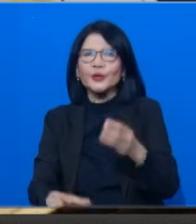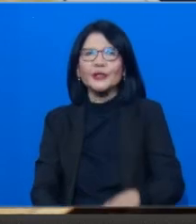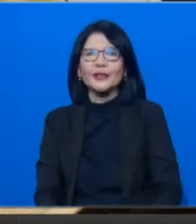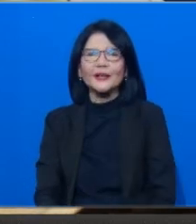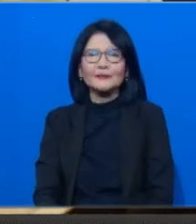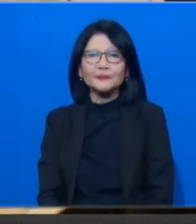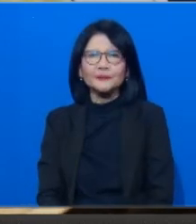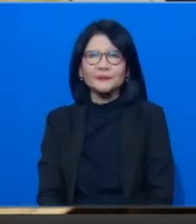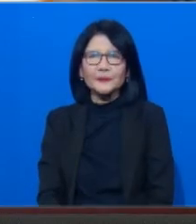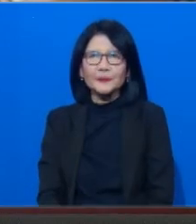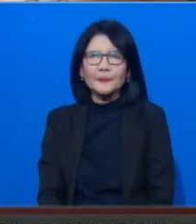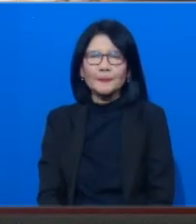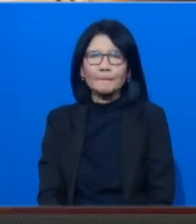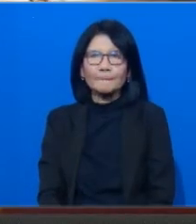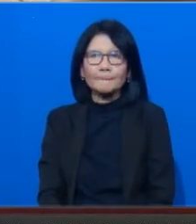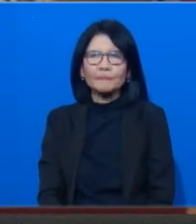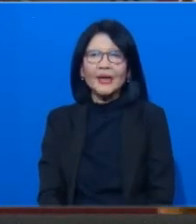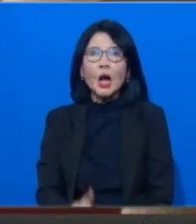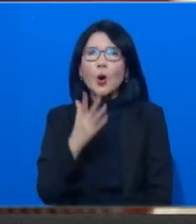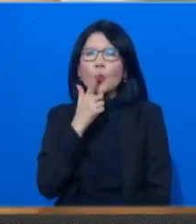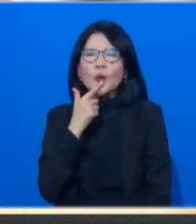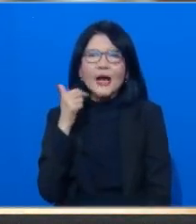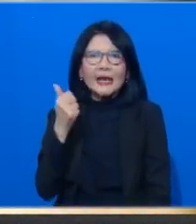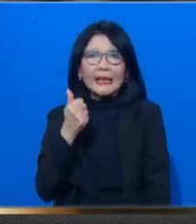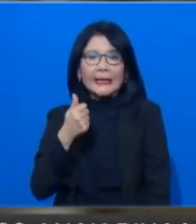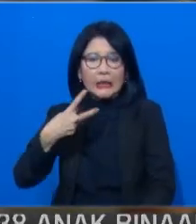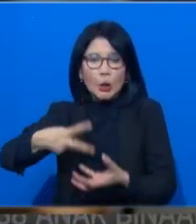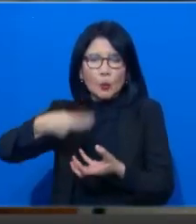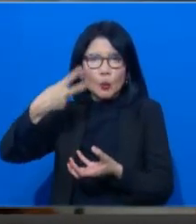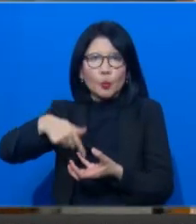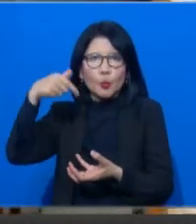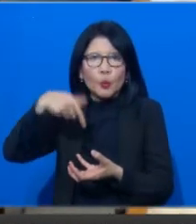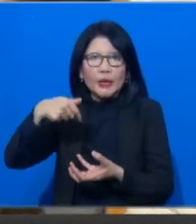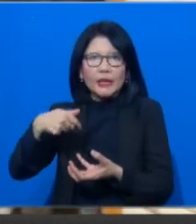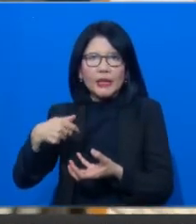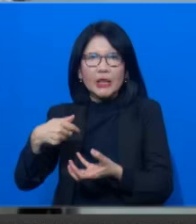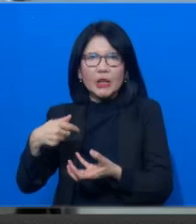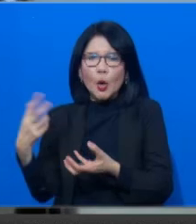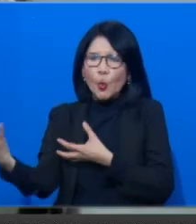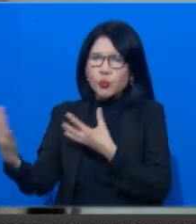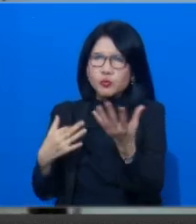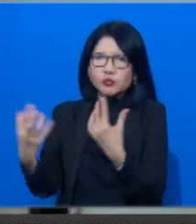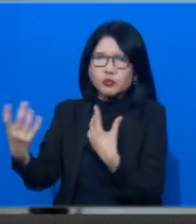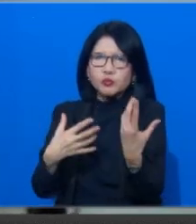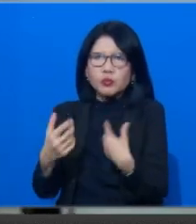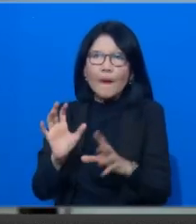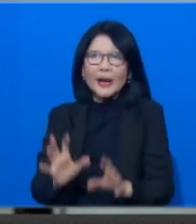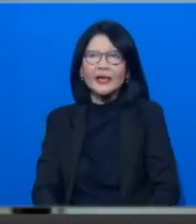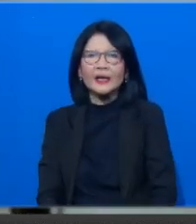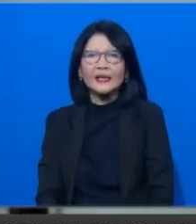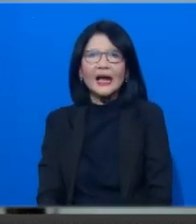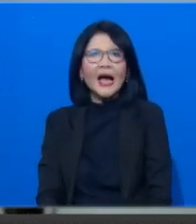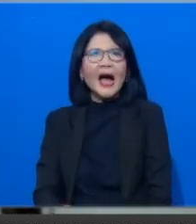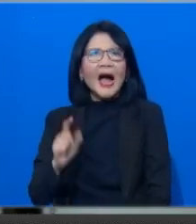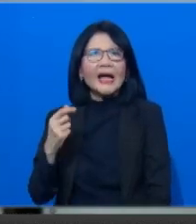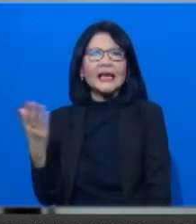owner. Karena kenikmatannya, mie kuah telur Betawi asli ini pun ramai diburu oleh konsumen. Bahkan tak sedikit dari mereka